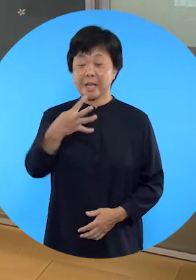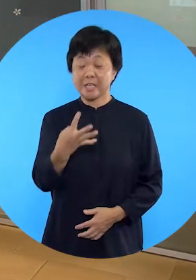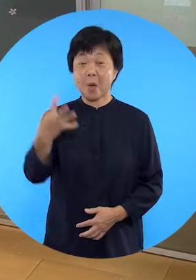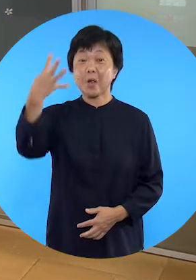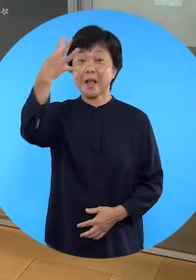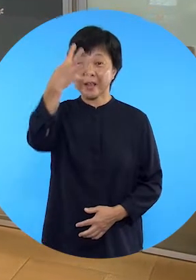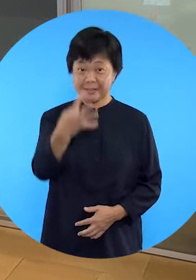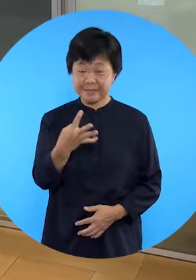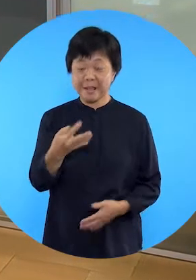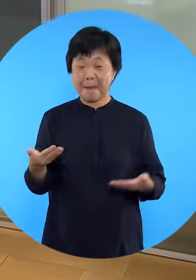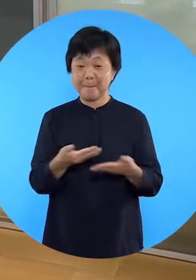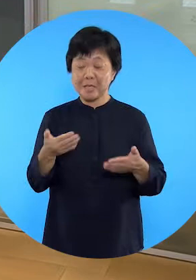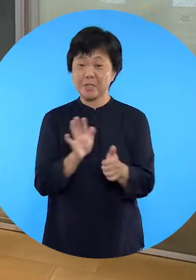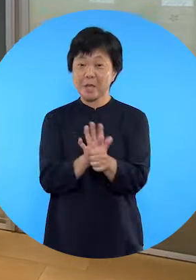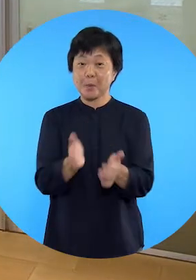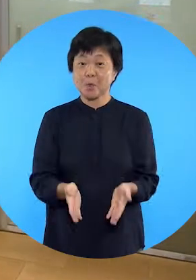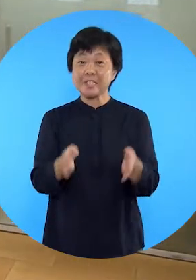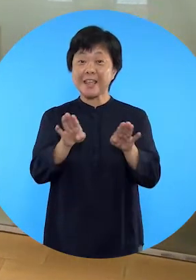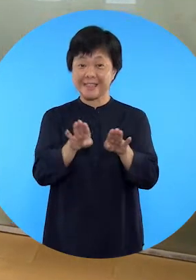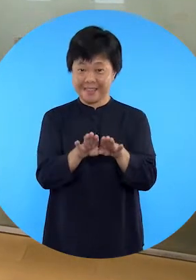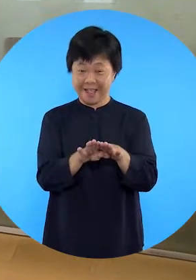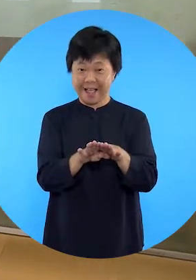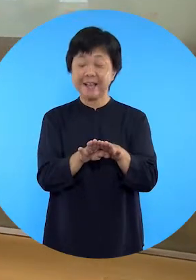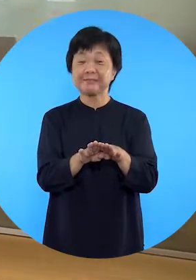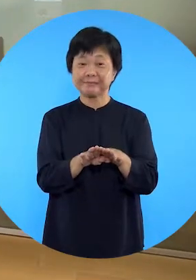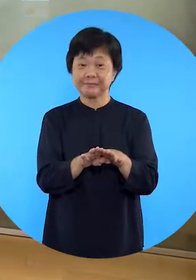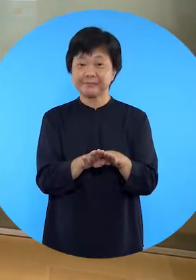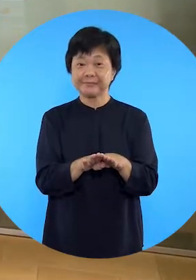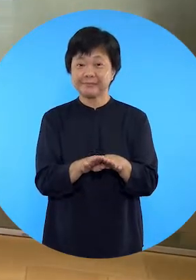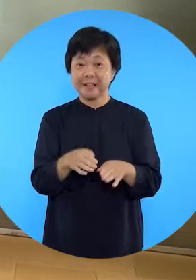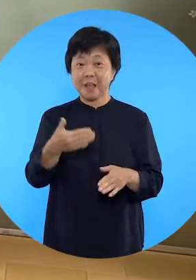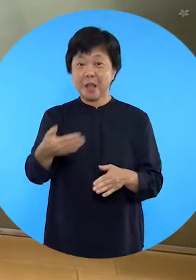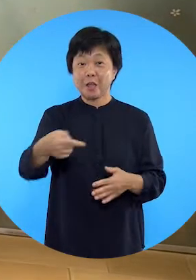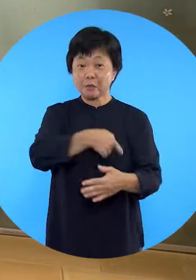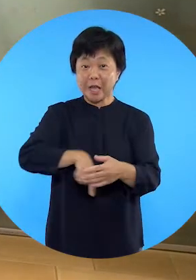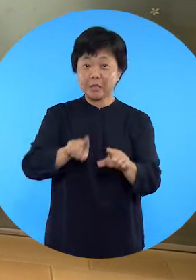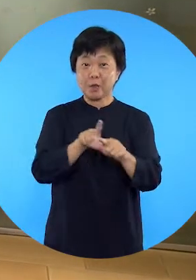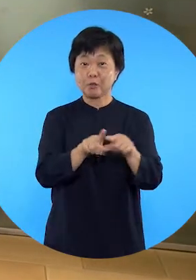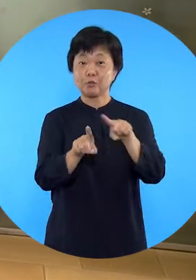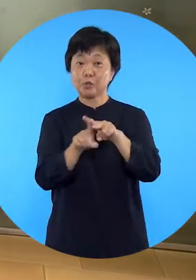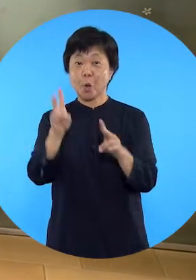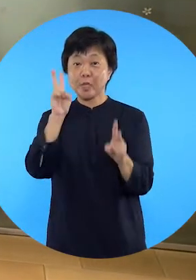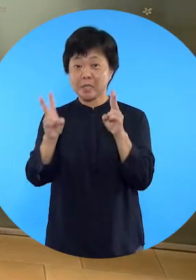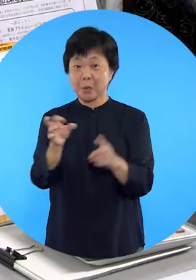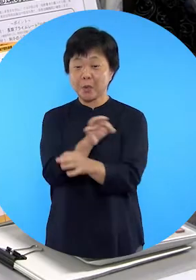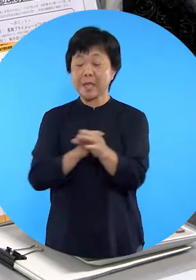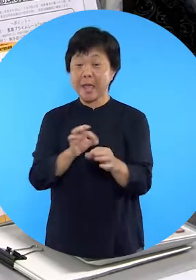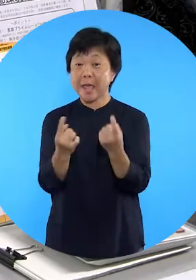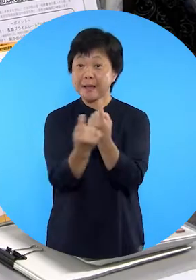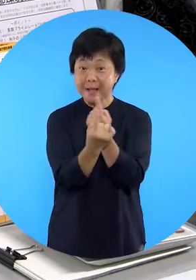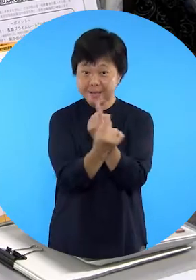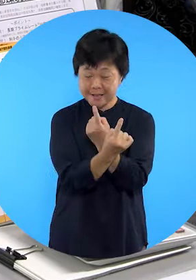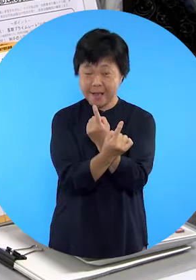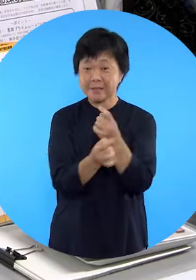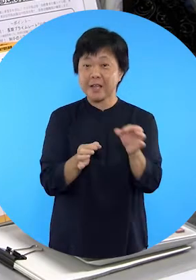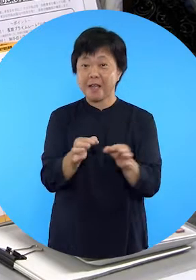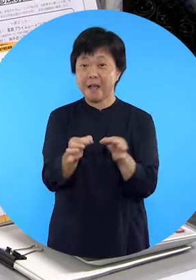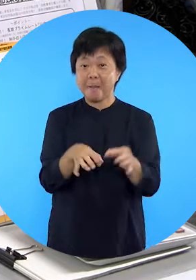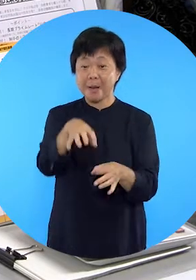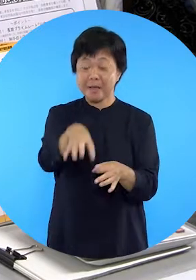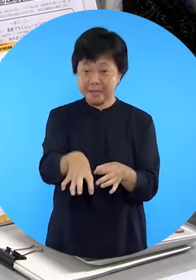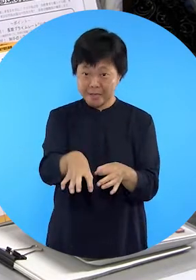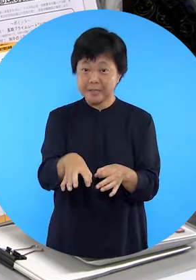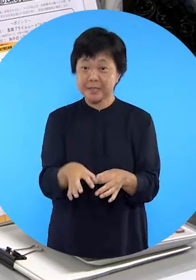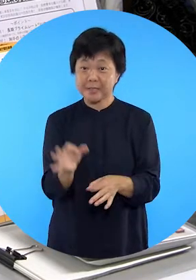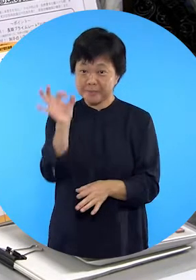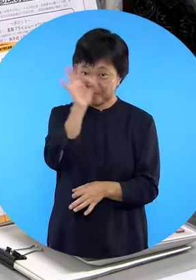ココネリ4階にある練馬ビジネスサポートセンターネリサポは、区内の中小企業の経営改善や